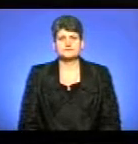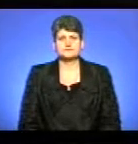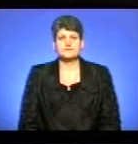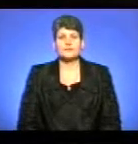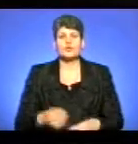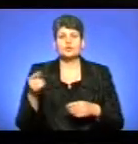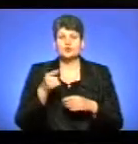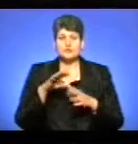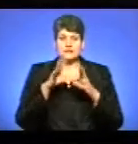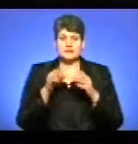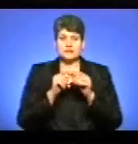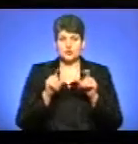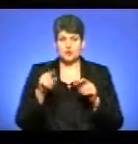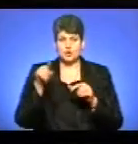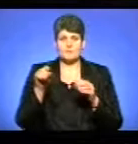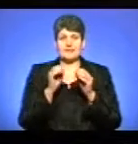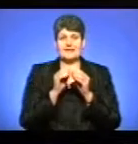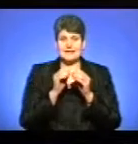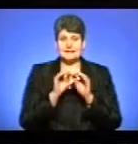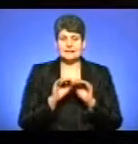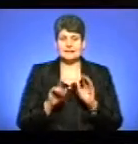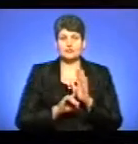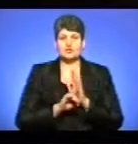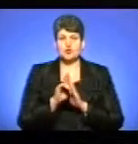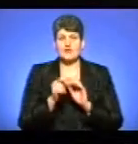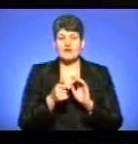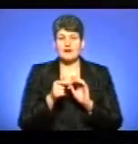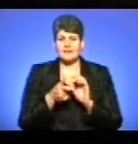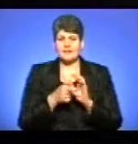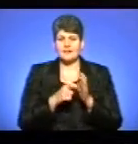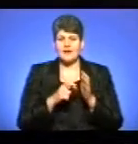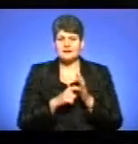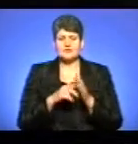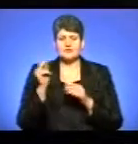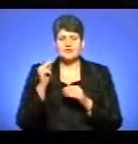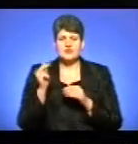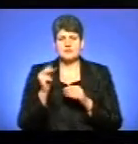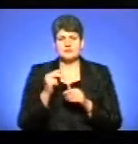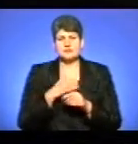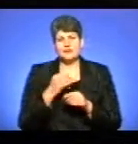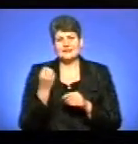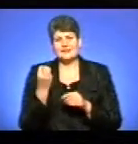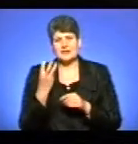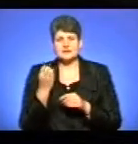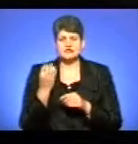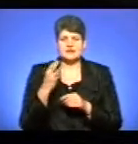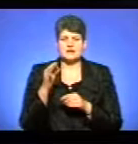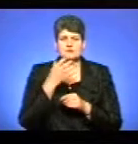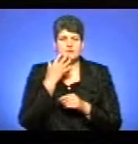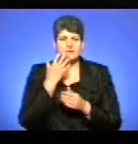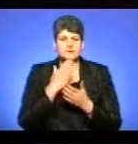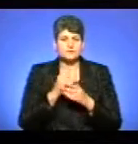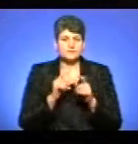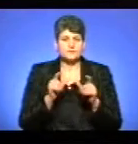У Тернопільській загальноосвітній школі номер 10 учні початкових класів навчаються при температурі 13-14 градусів. Про це